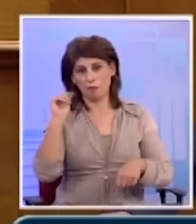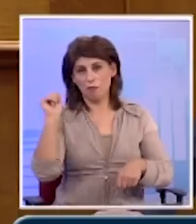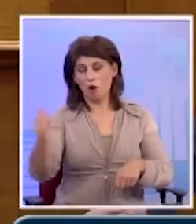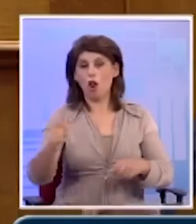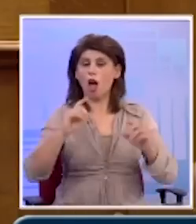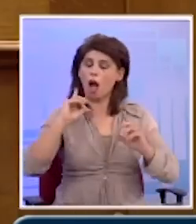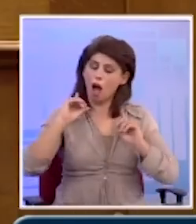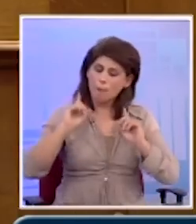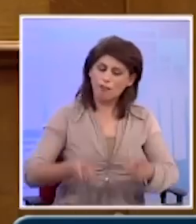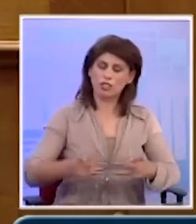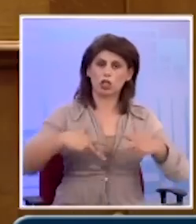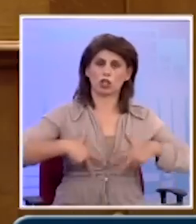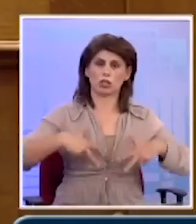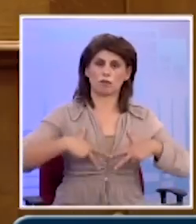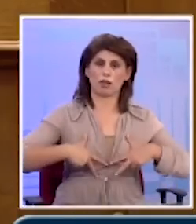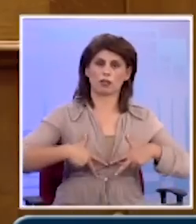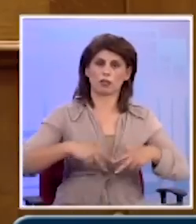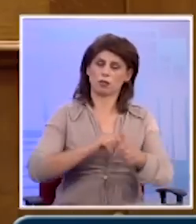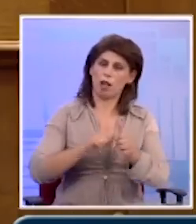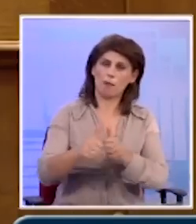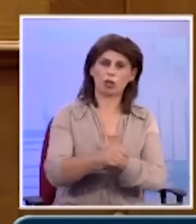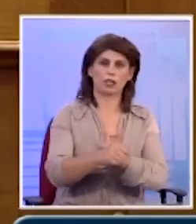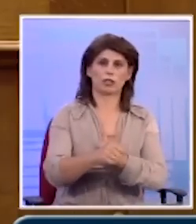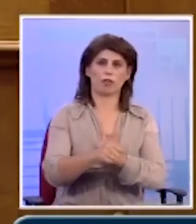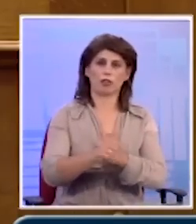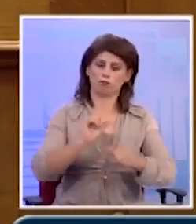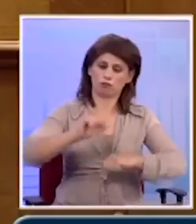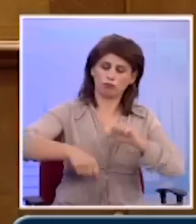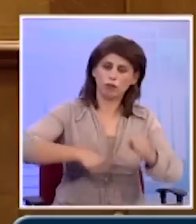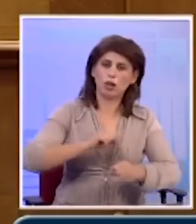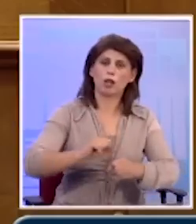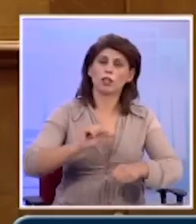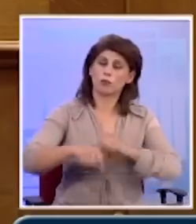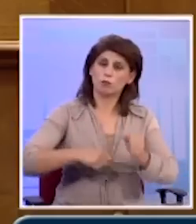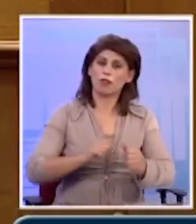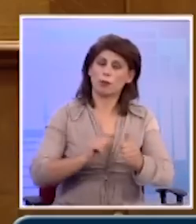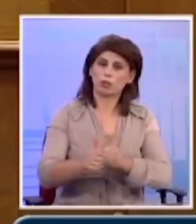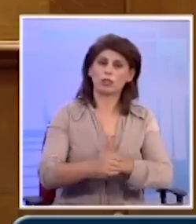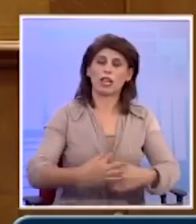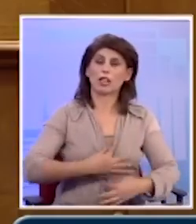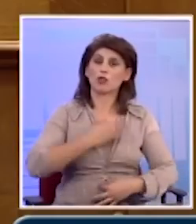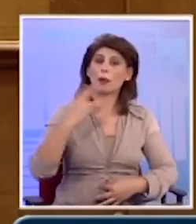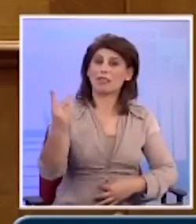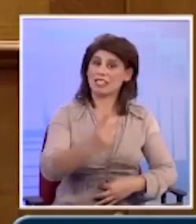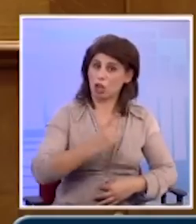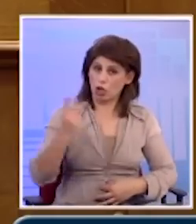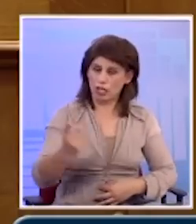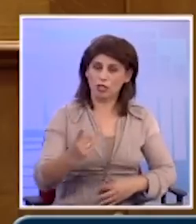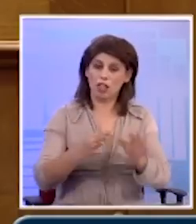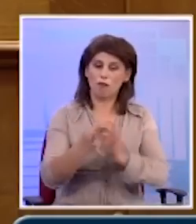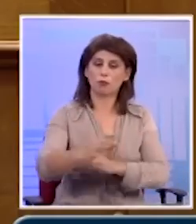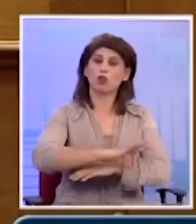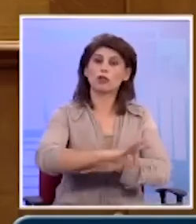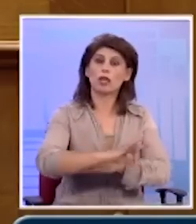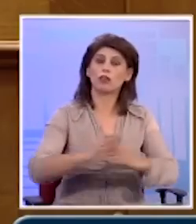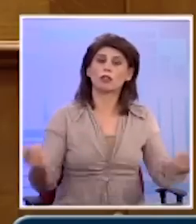την αποφασιστικότητα της κυβέρνησης να αποκατασταθεί στον αγώνα για να αποκατασταθεί η αξιοπρέπεια της κοινωνίας για να εφαρμοστεί